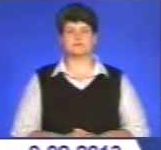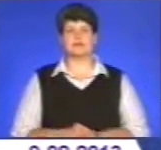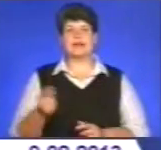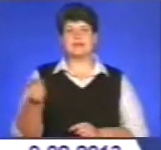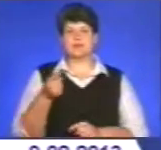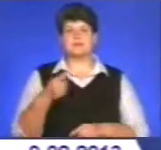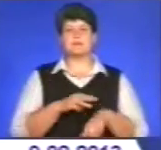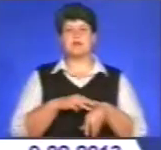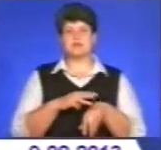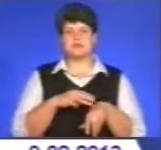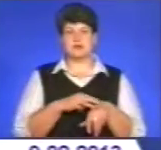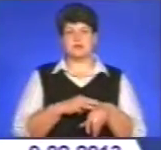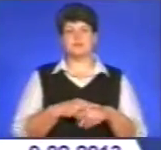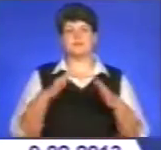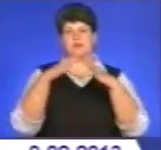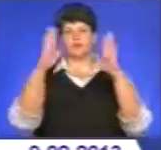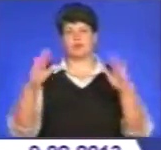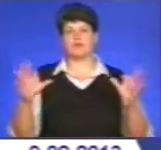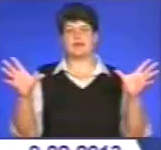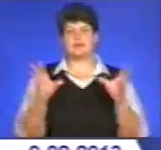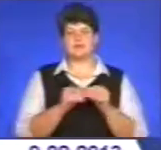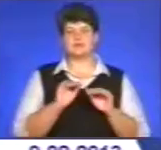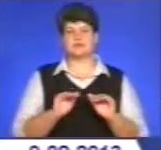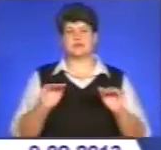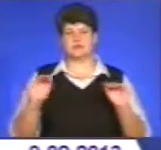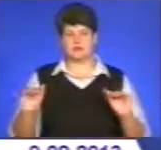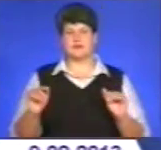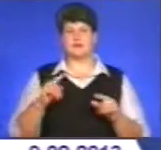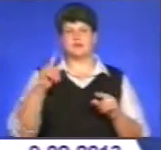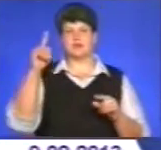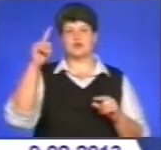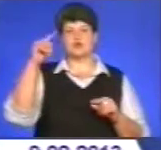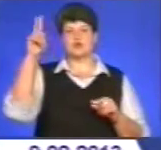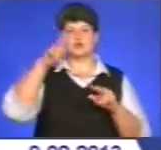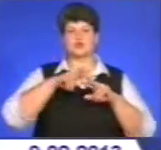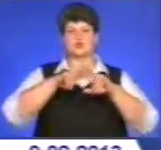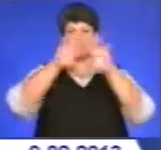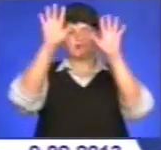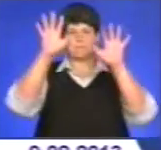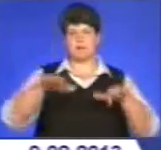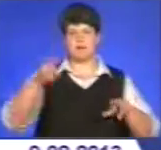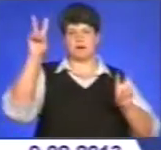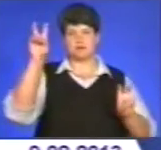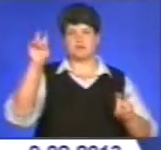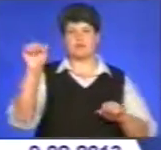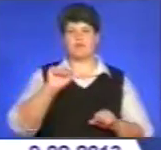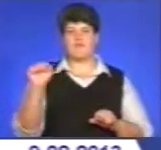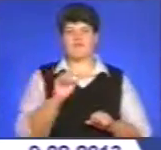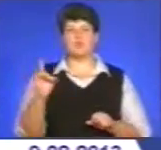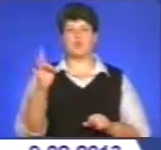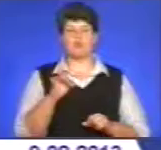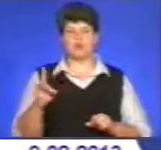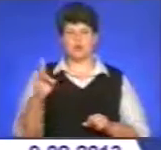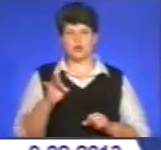Тернопільські міліціонери таборували разом з дітьми у таборі відпочинку «Зорипад», що у Теребовлянському районі. Відеосюжет сектору зв'язків